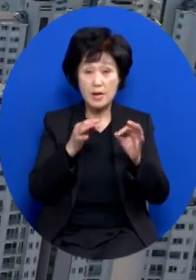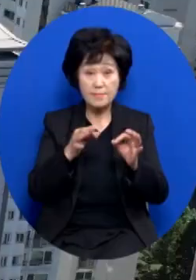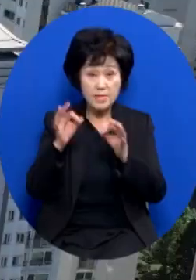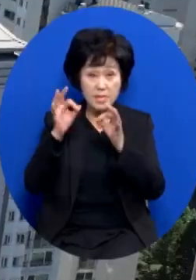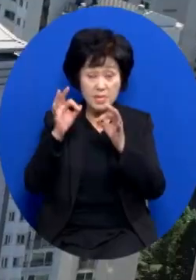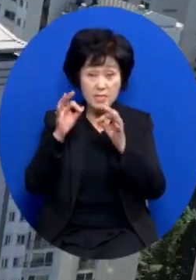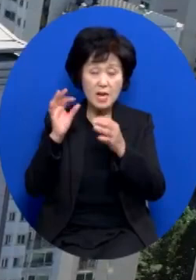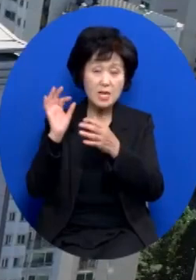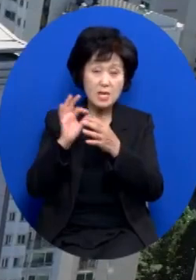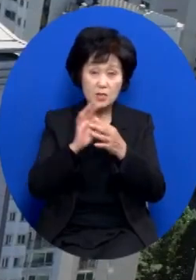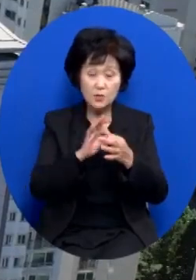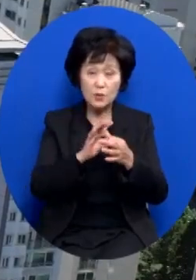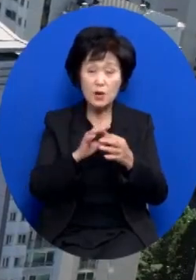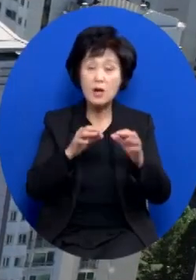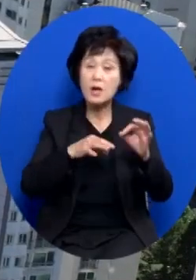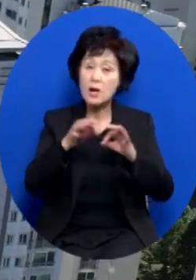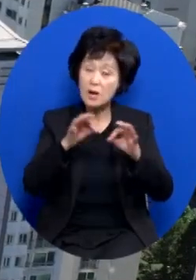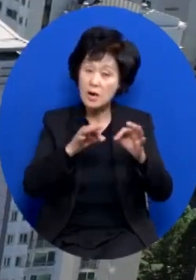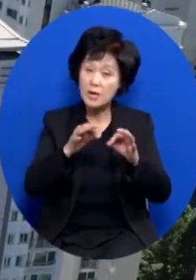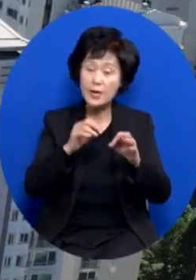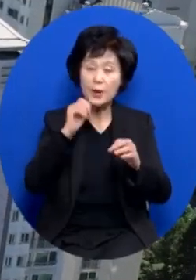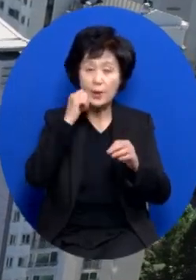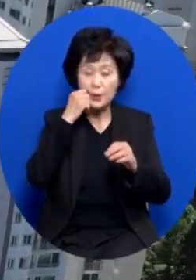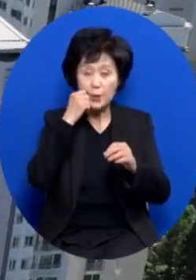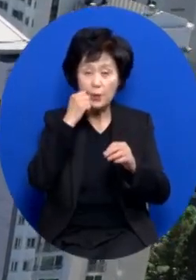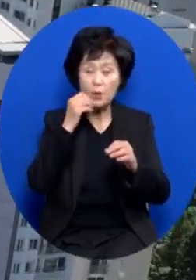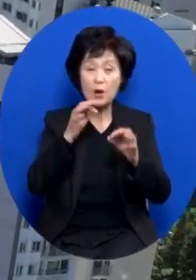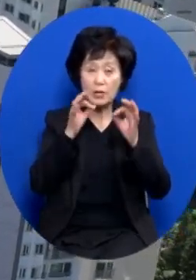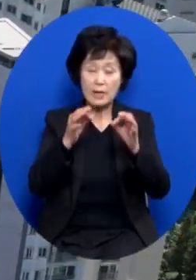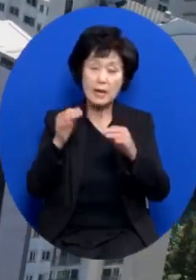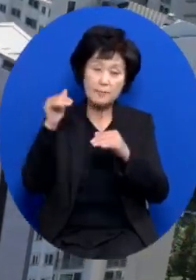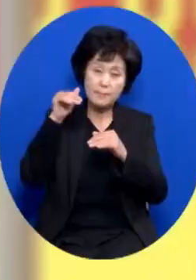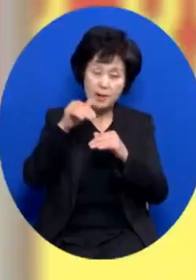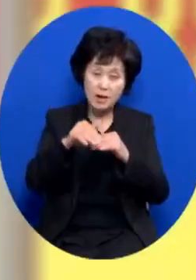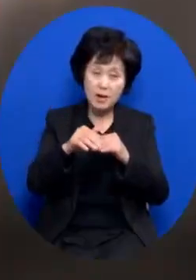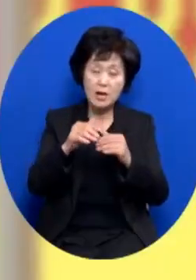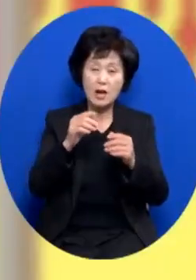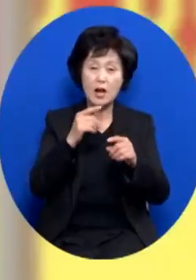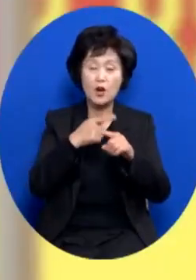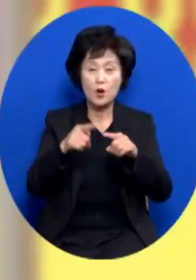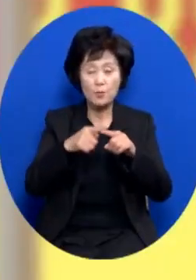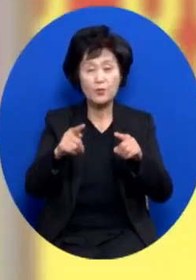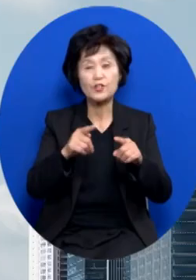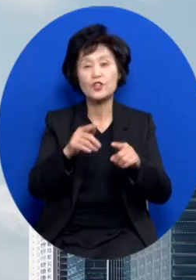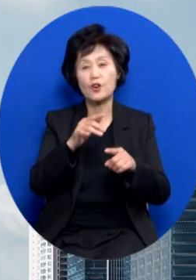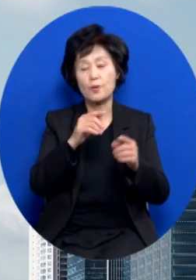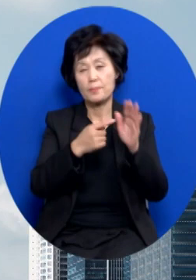기조가 지속되면서 거래 절벽과 가격 하락으로 이어졌다는 분석이 나오고 있습니다.